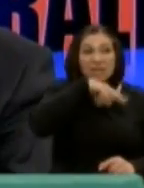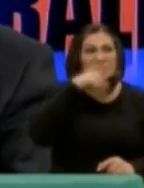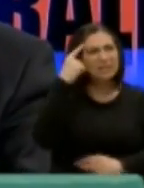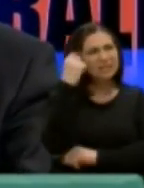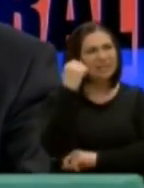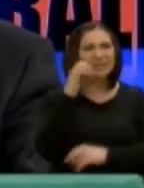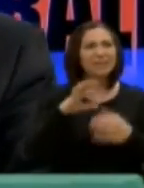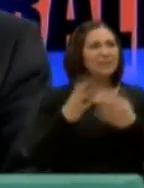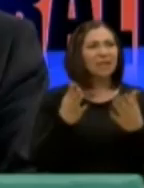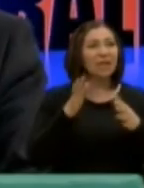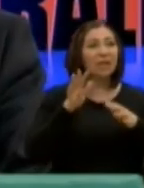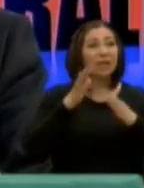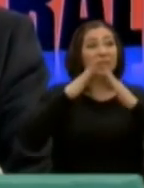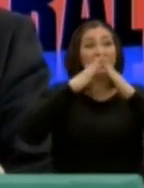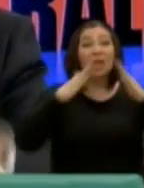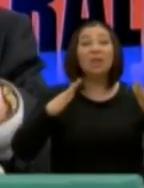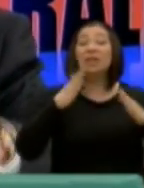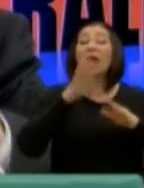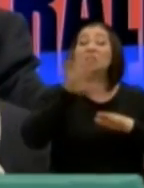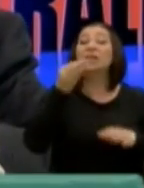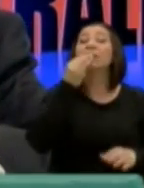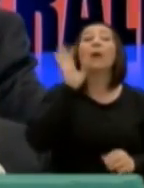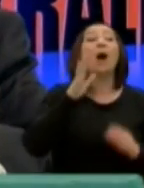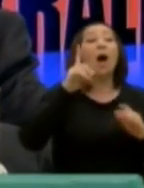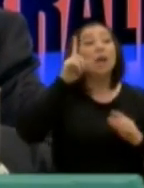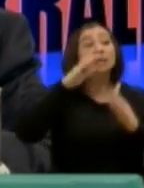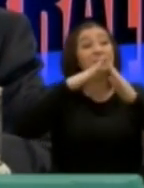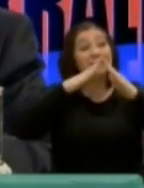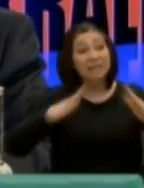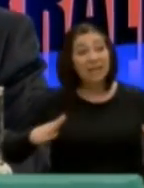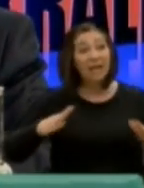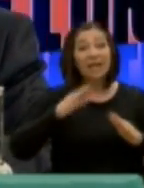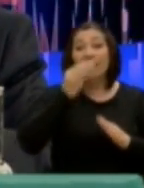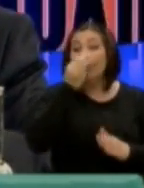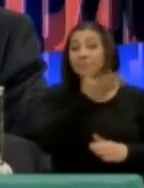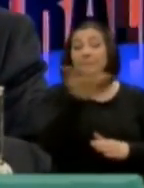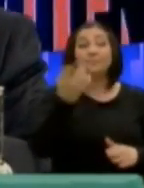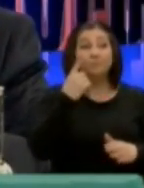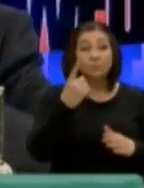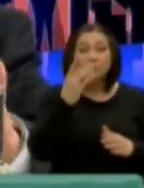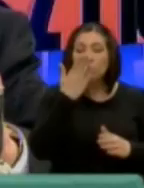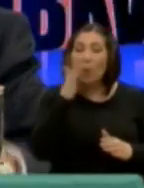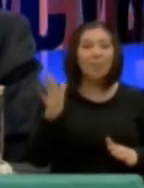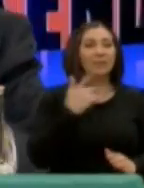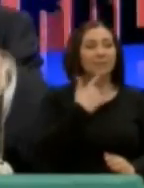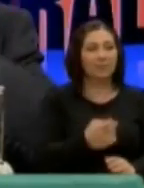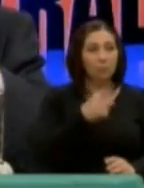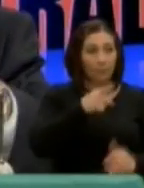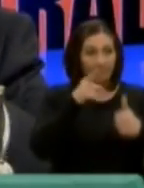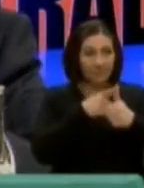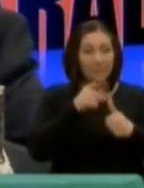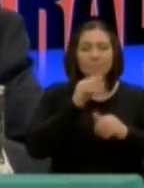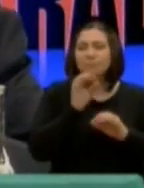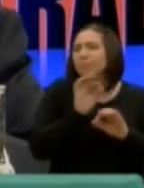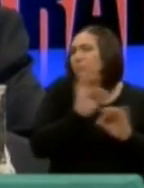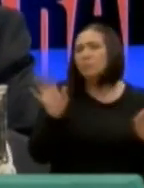niye dağlara çıkar? Her şeyi yemezler. Allah'ın dağından dağ demek, yayla demek, organik, natürel demektir. Bu bir. Hı hı. Mis gibi